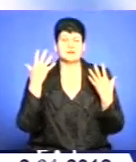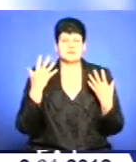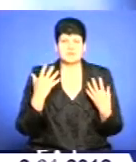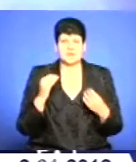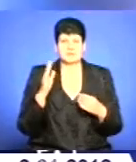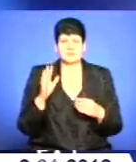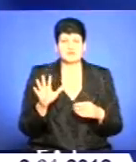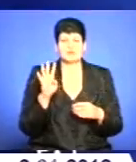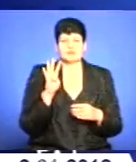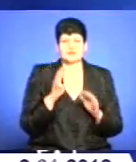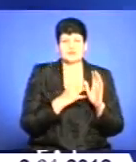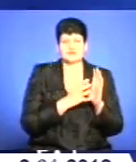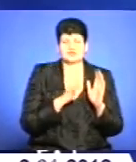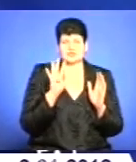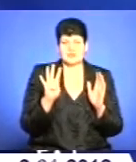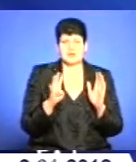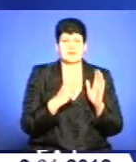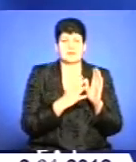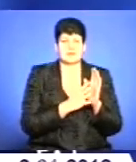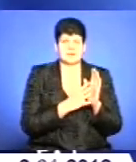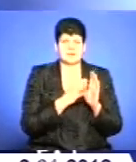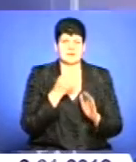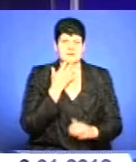становитимуть 4-9 градусів тепла.